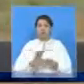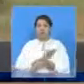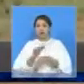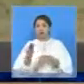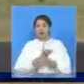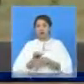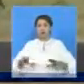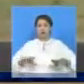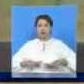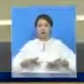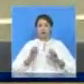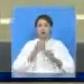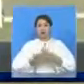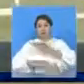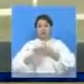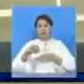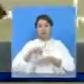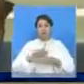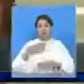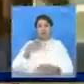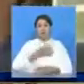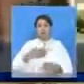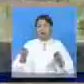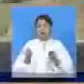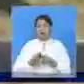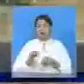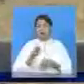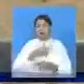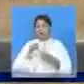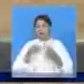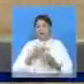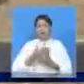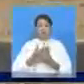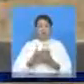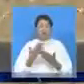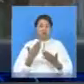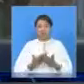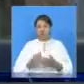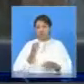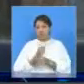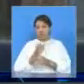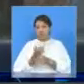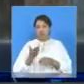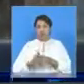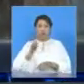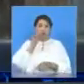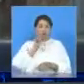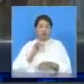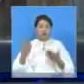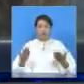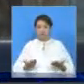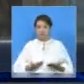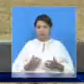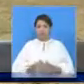ограниченными возможностями. Аким области отметил важность подобной предпринимательской инициативы. Если проект будет реализован, это будет выгодно для местных